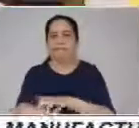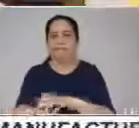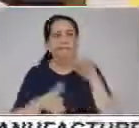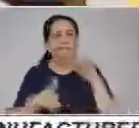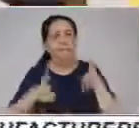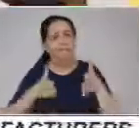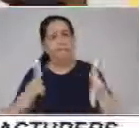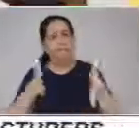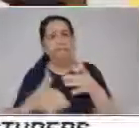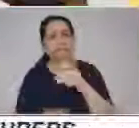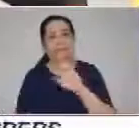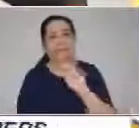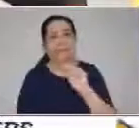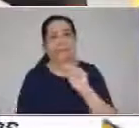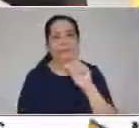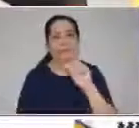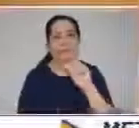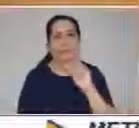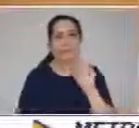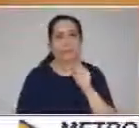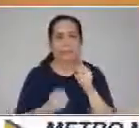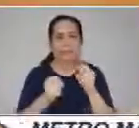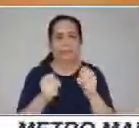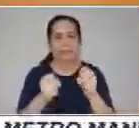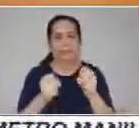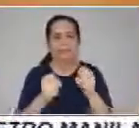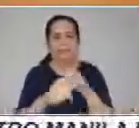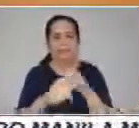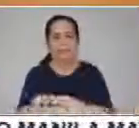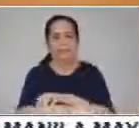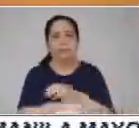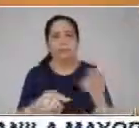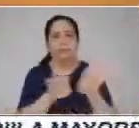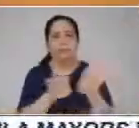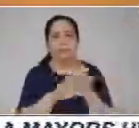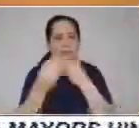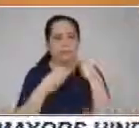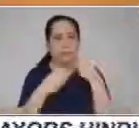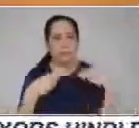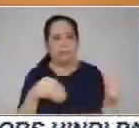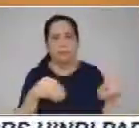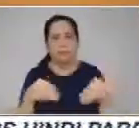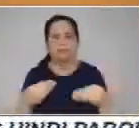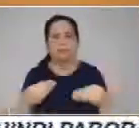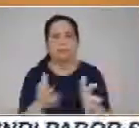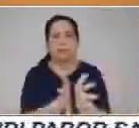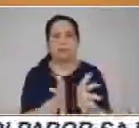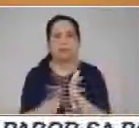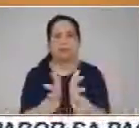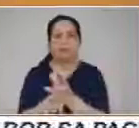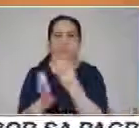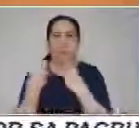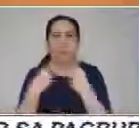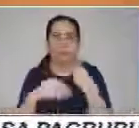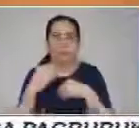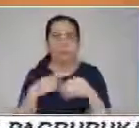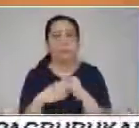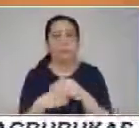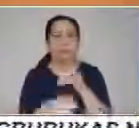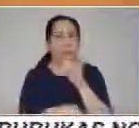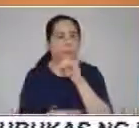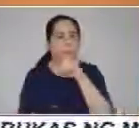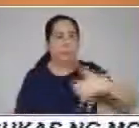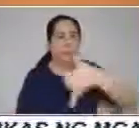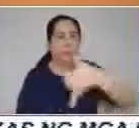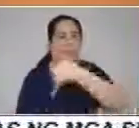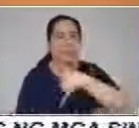nila sa klase. Sinasuggest nila, unti-unti po, like, I guess sa mga universities, nagkakaroon na lang